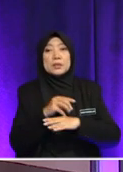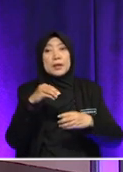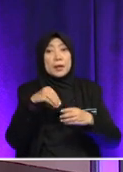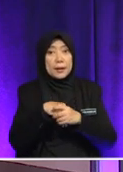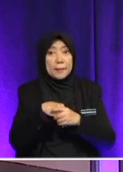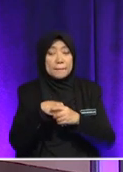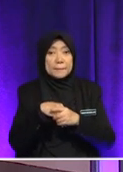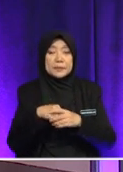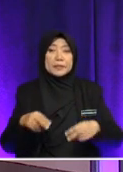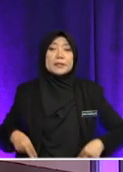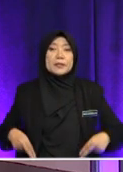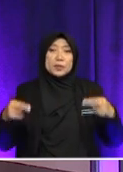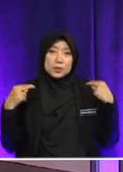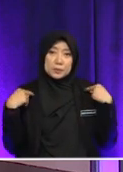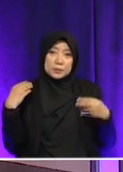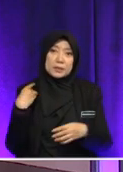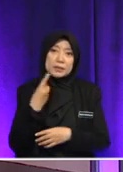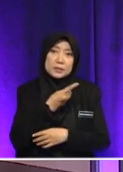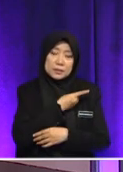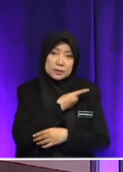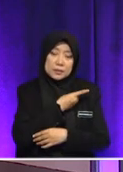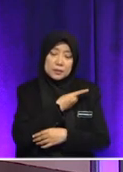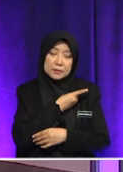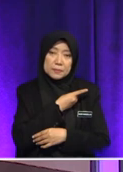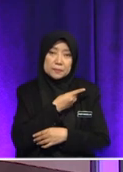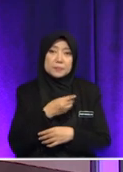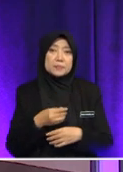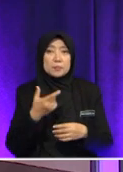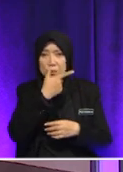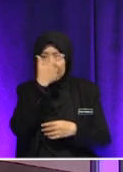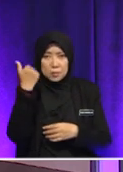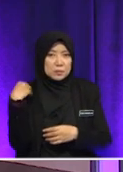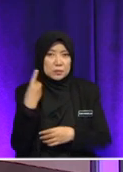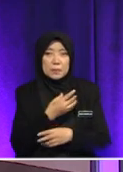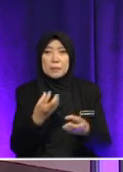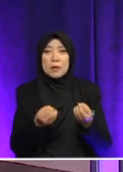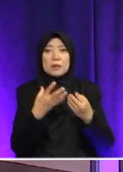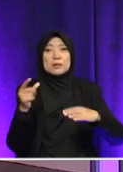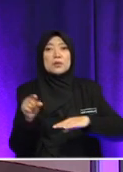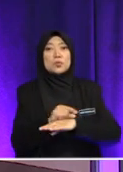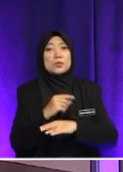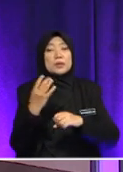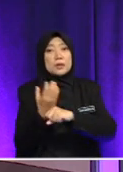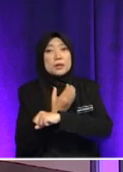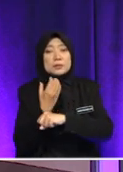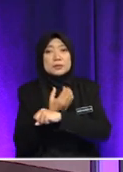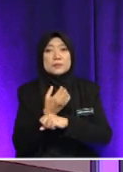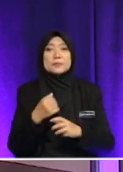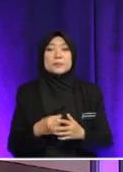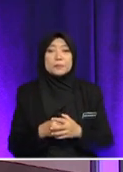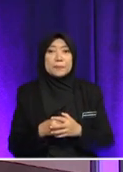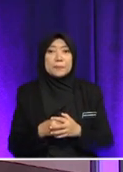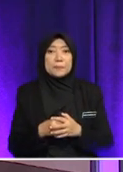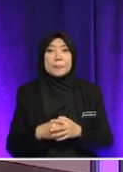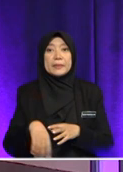kehidupan sehari-hari setiap hari kita akan menggunakan kaca untuk yang kedua oke kita pergi